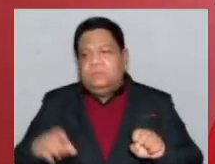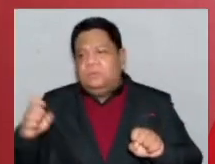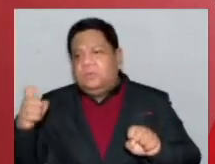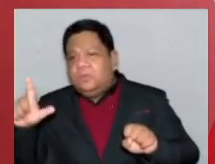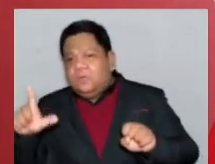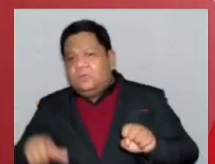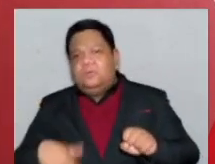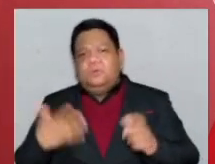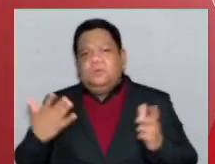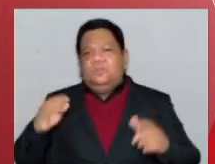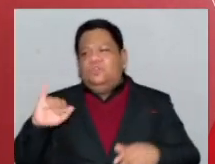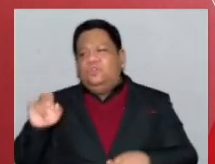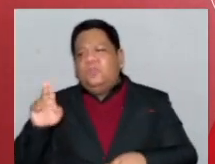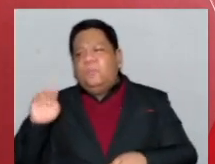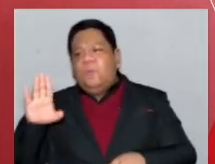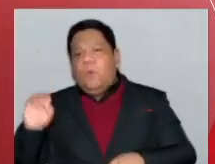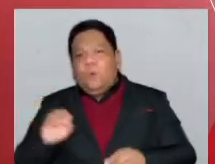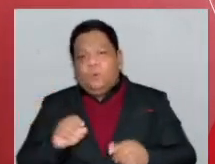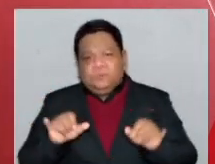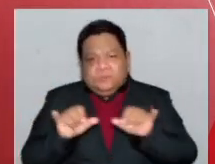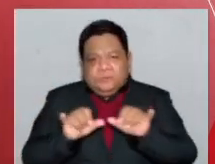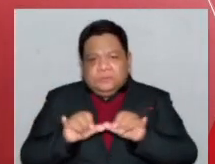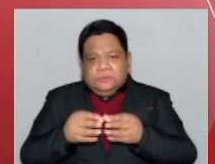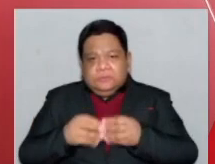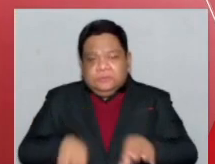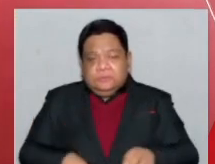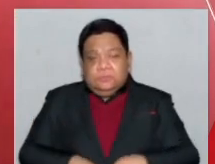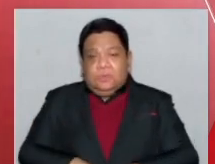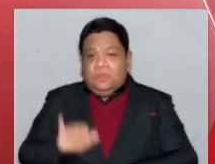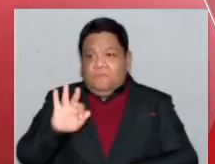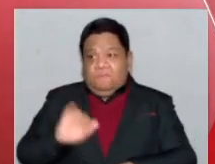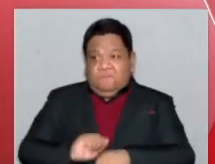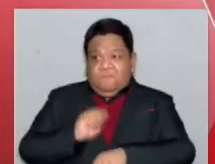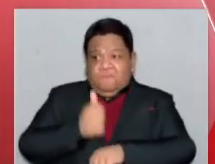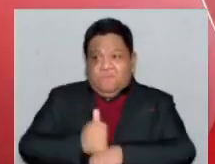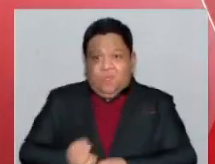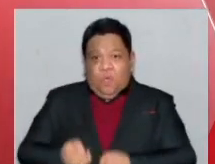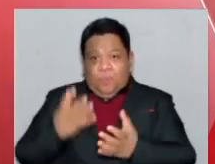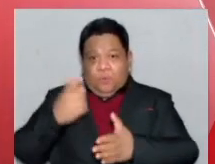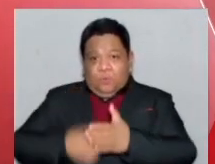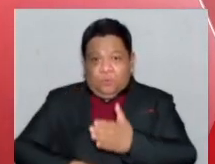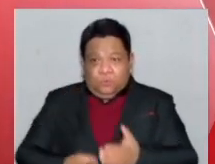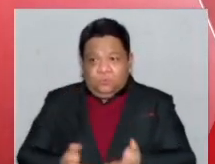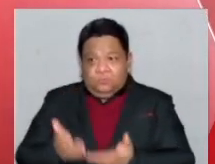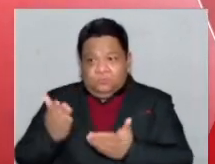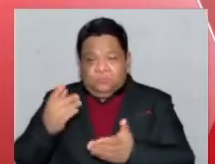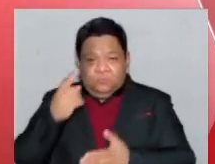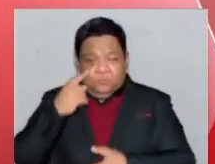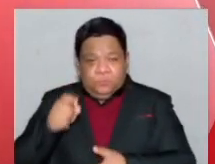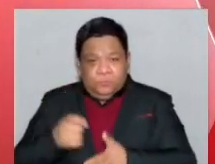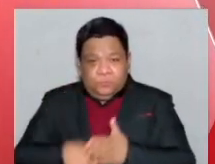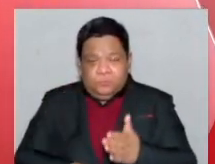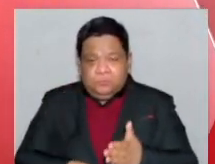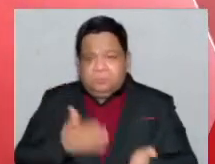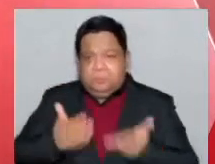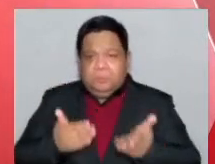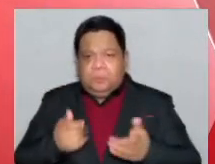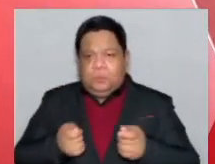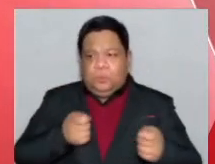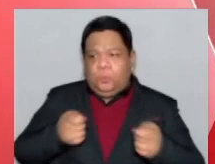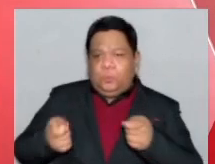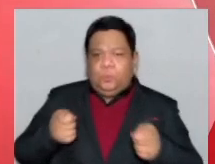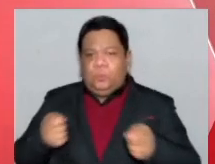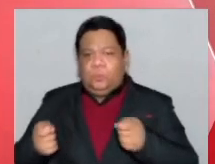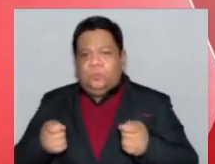Pagka ginawang nag-SRP, baka magkaroon lang ng konting manipulasyon sa mga sukat, ang mawalan yung mga customers,